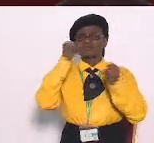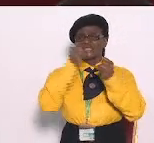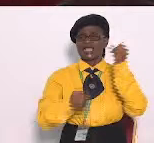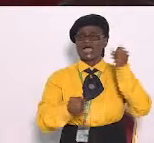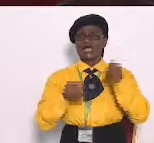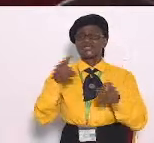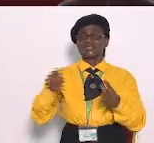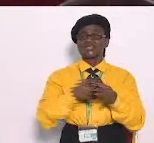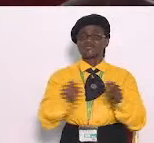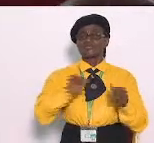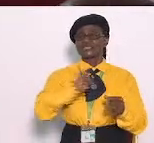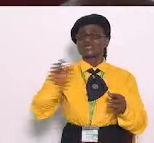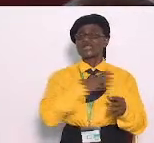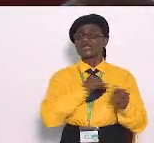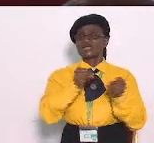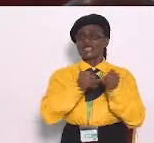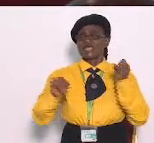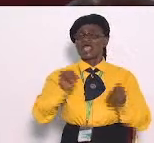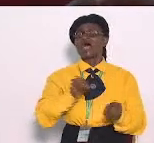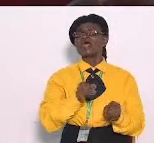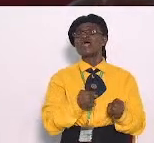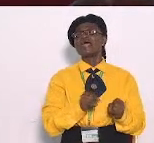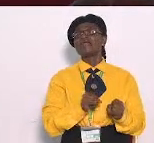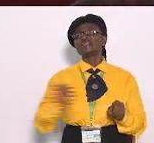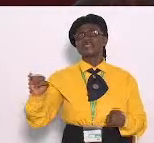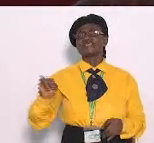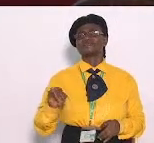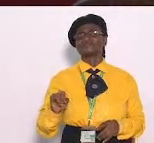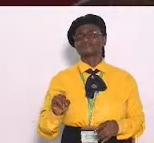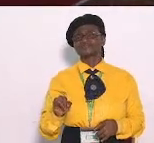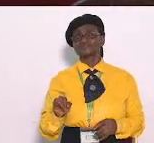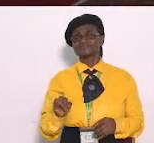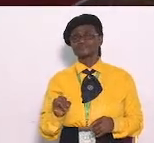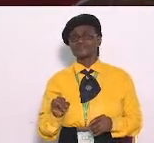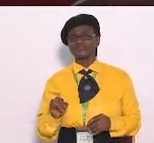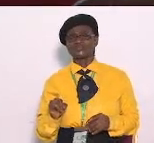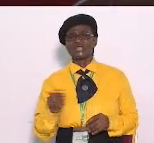changeural l'OM le début la